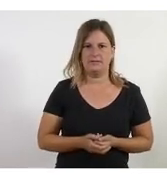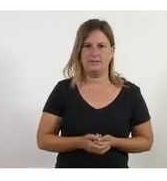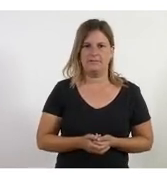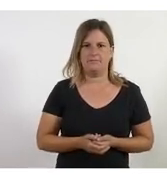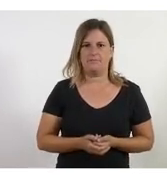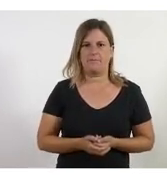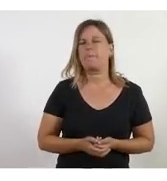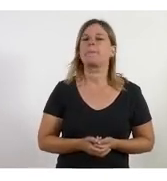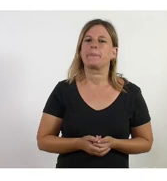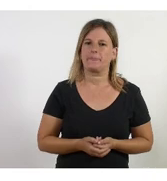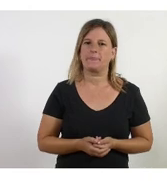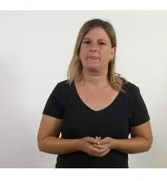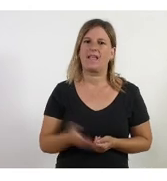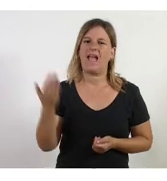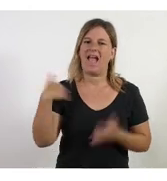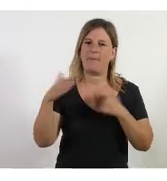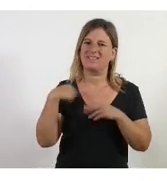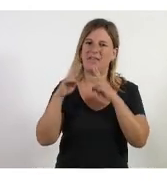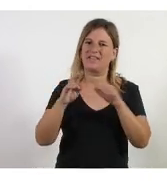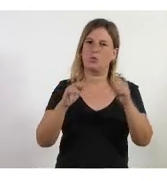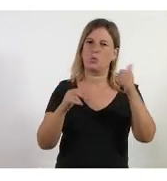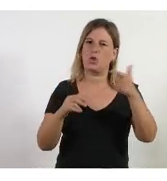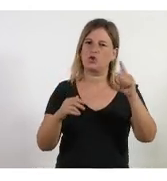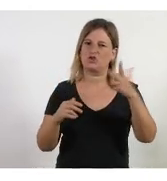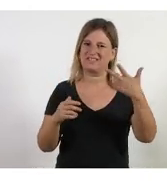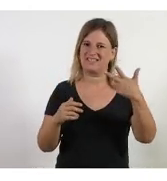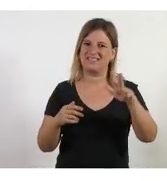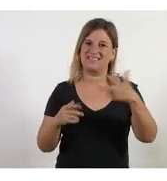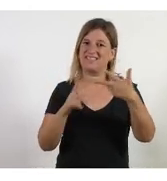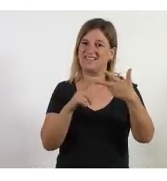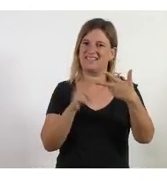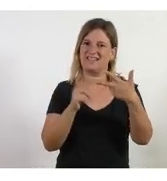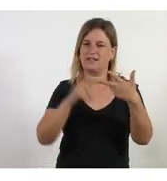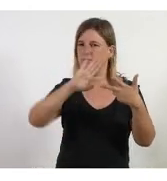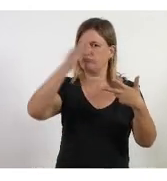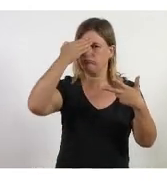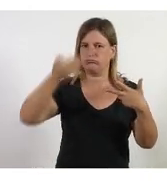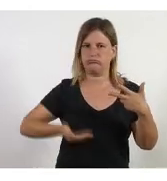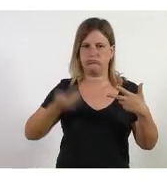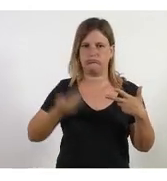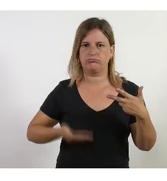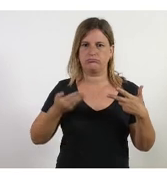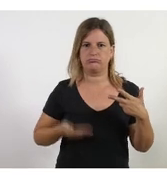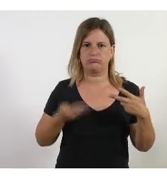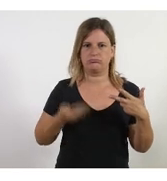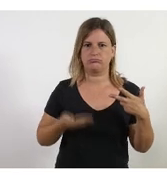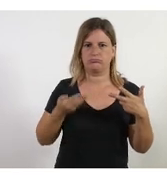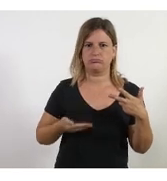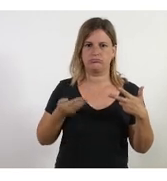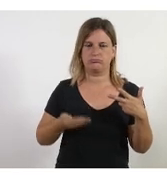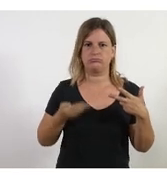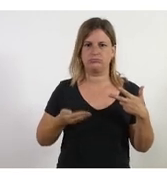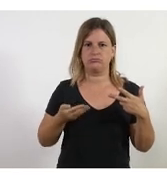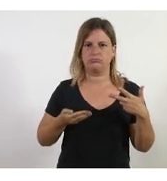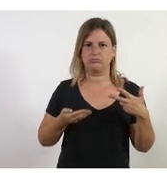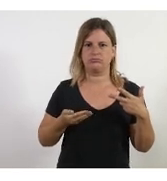Vaig pel 3, no? Us deia 1, 2 i 3. El 3 és l'element, el més important, i l'element més important,